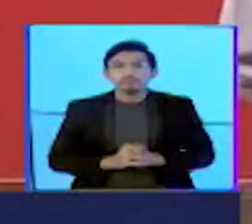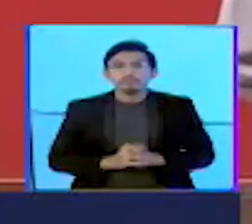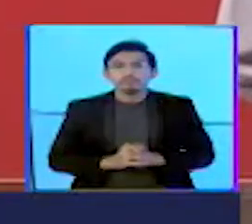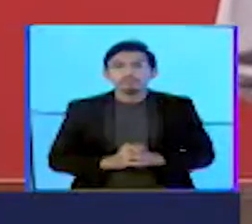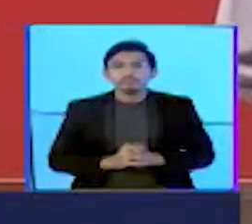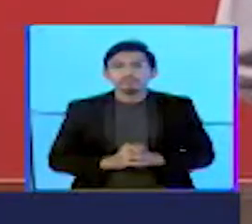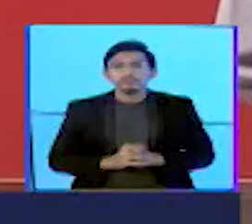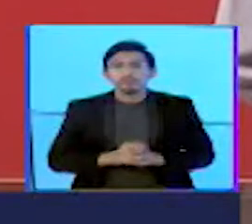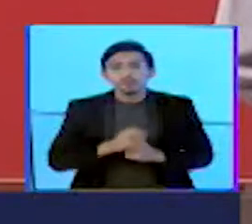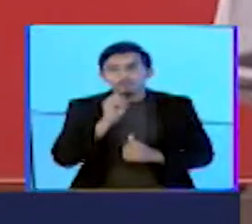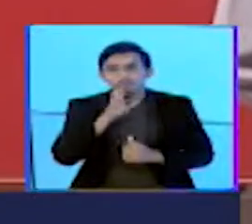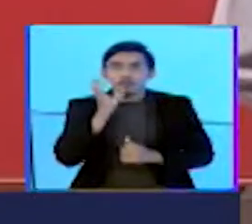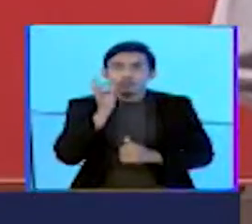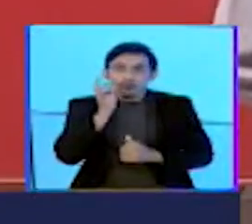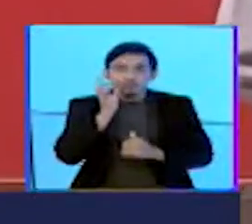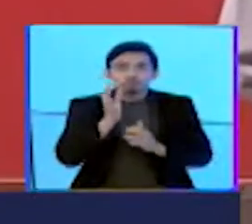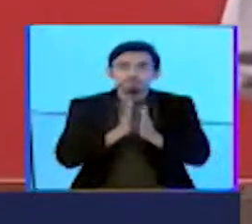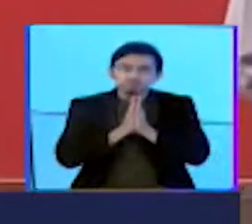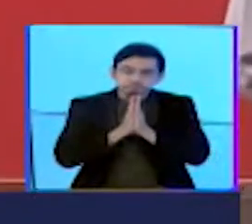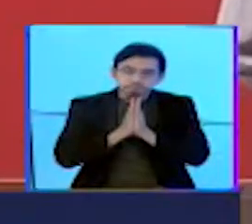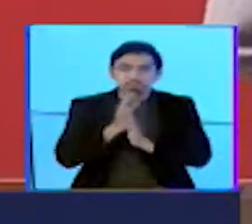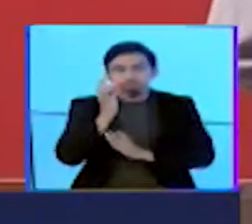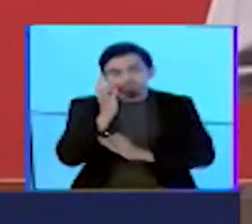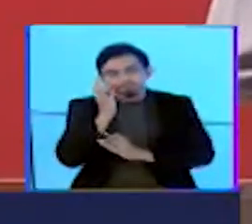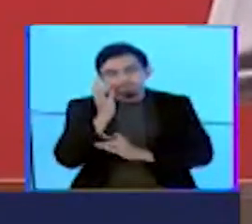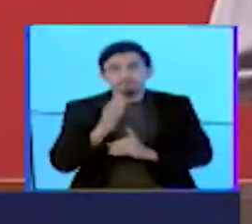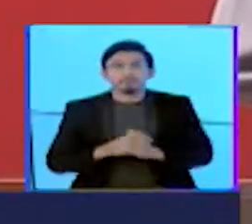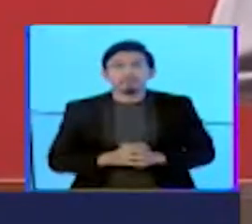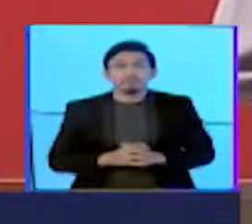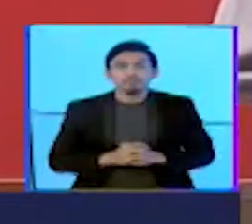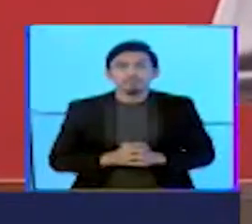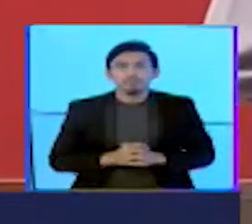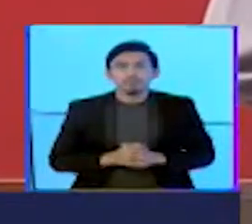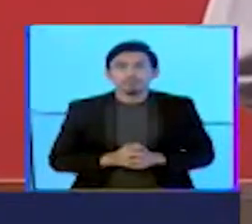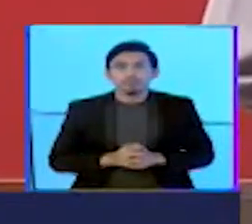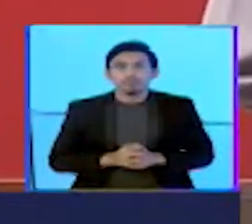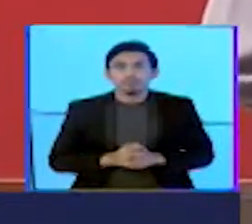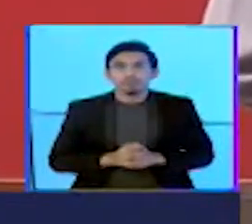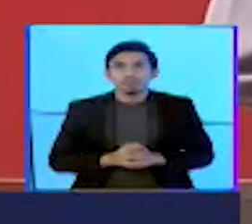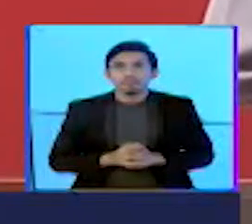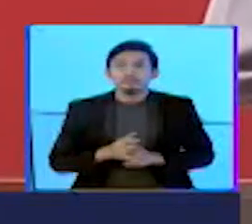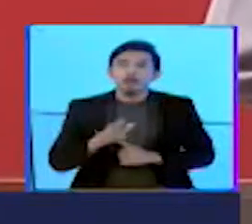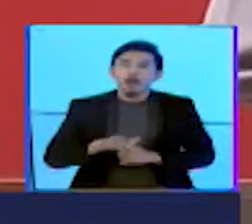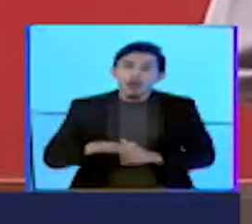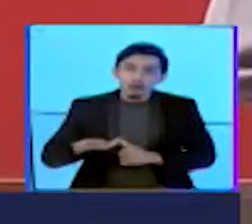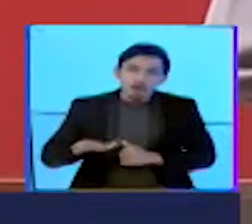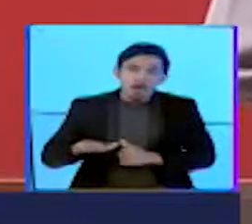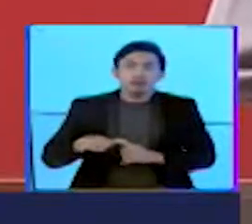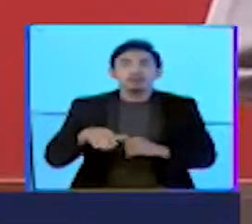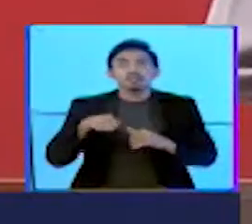permohonan maaf yang sebesar-besarnya kepada anak-anak saya Zahwa dan Aaliyah